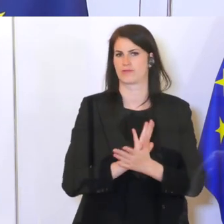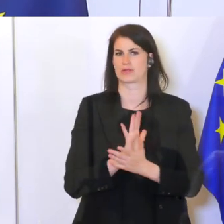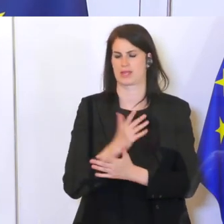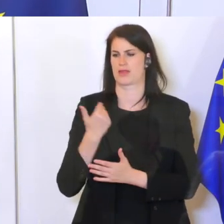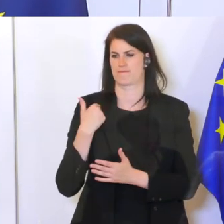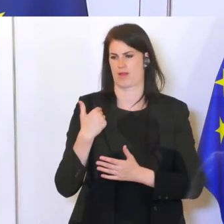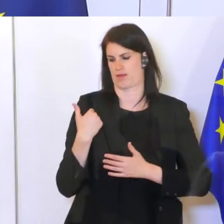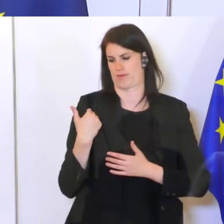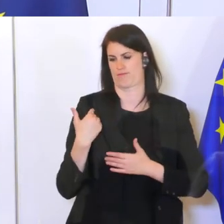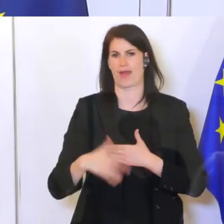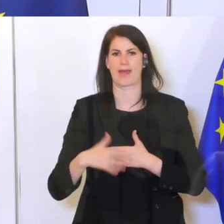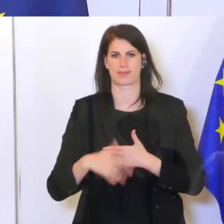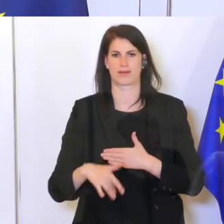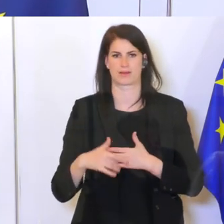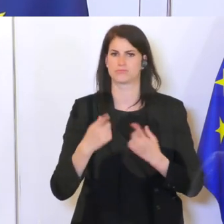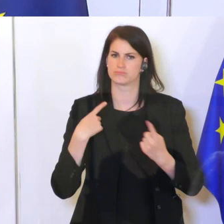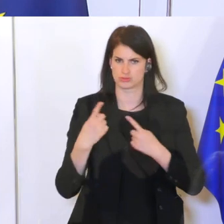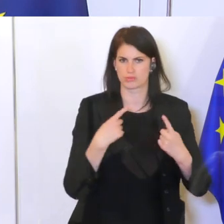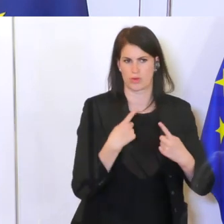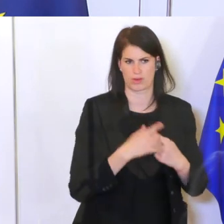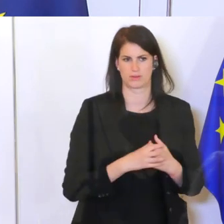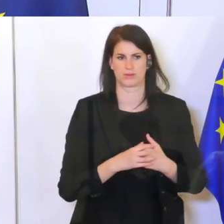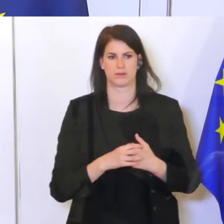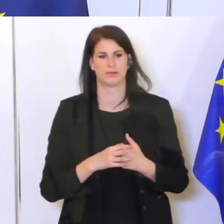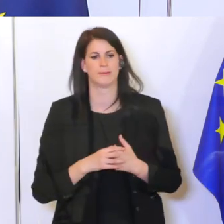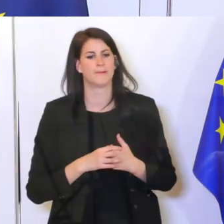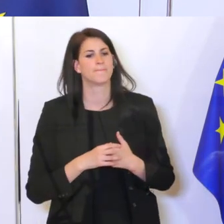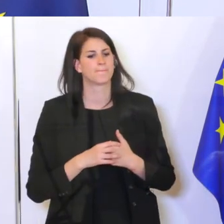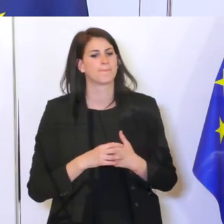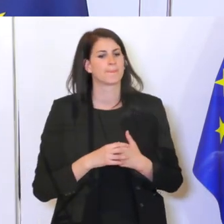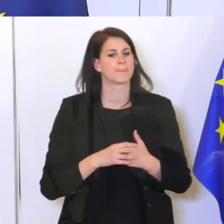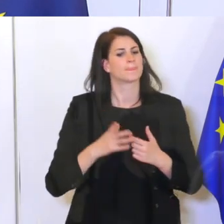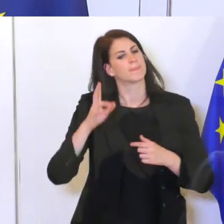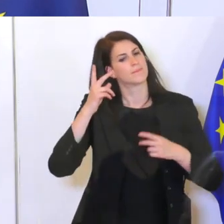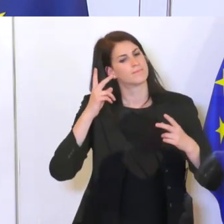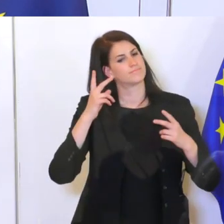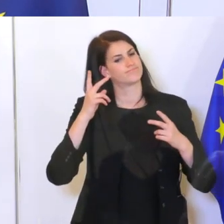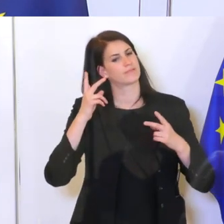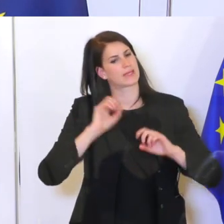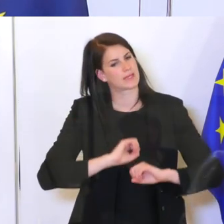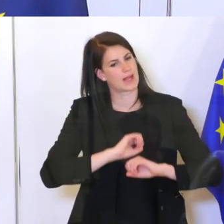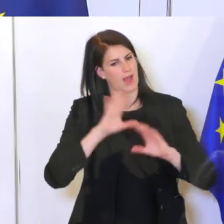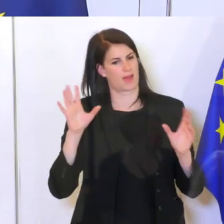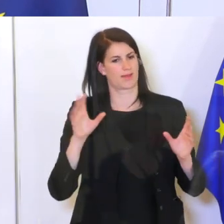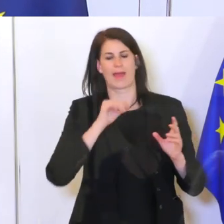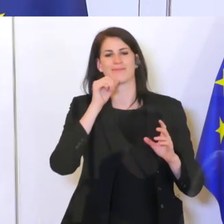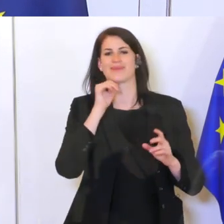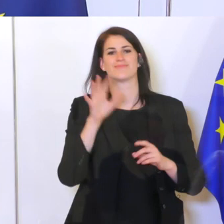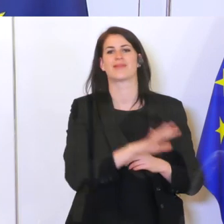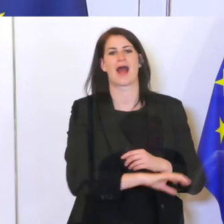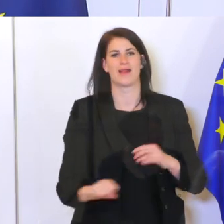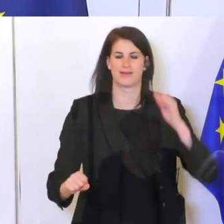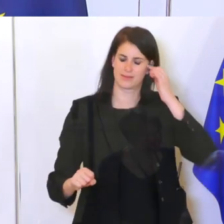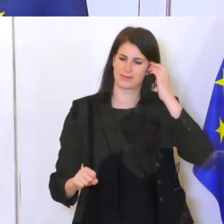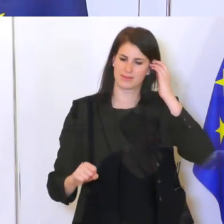runden Tisch gesprochen und natürlich habe ich die, nicht alle, aber einzelne